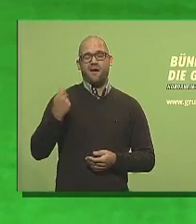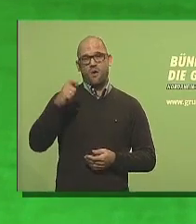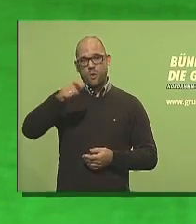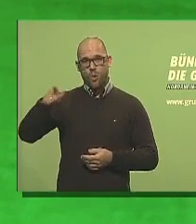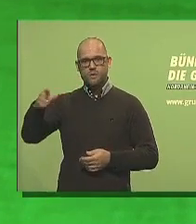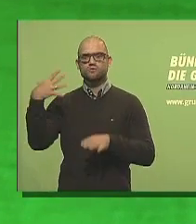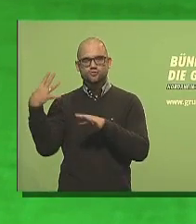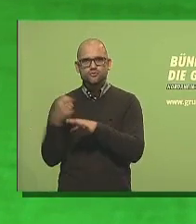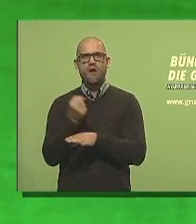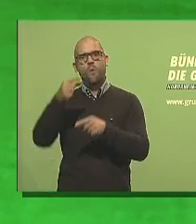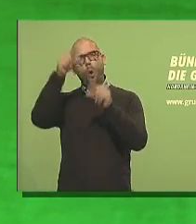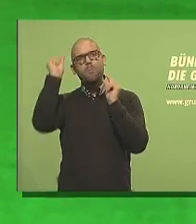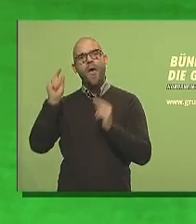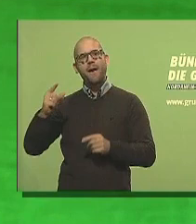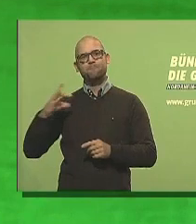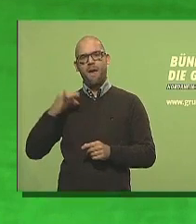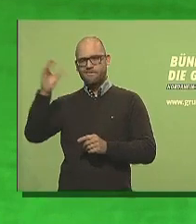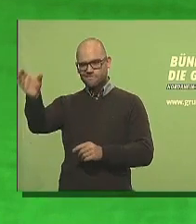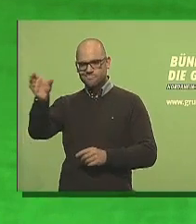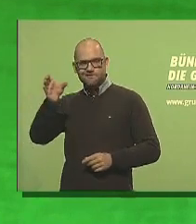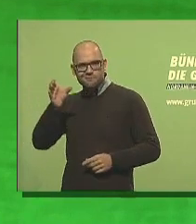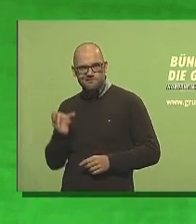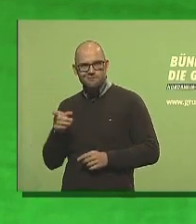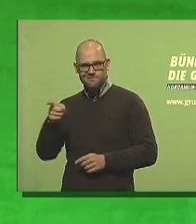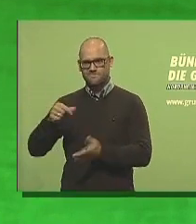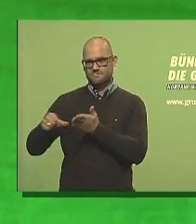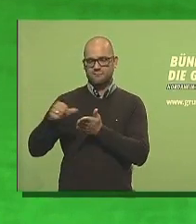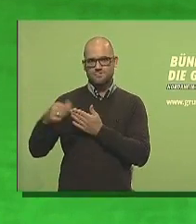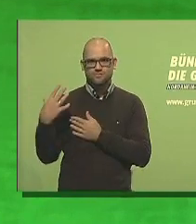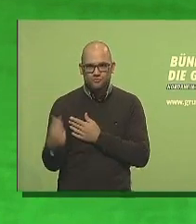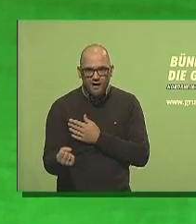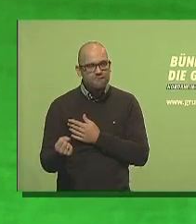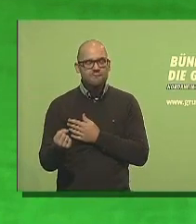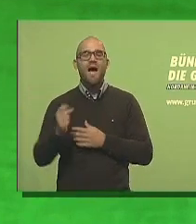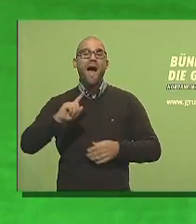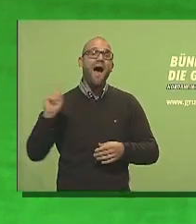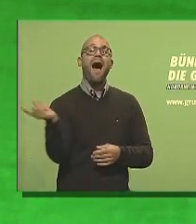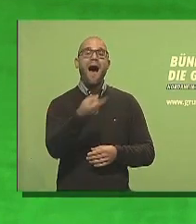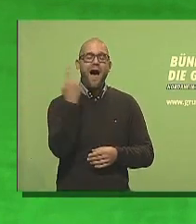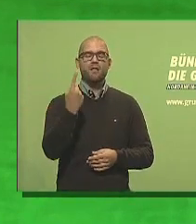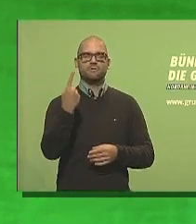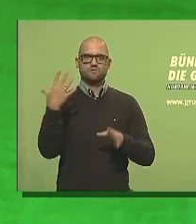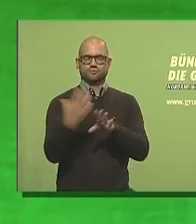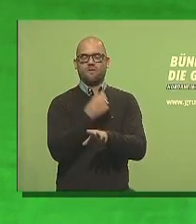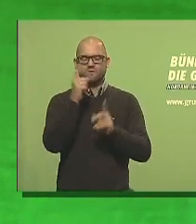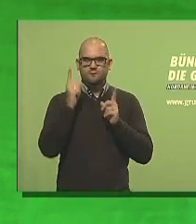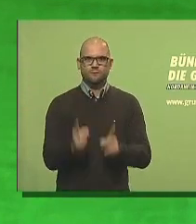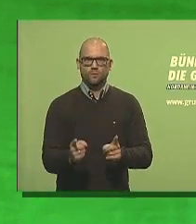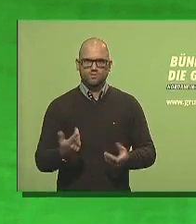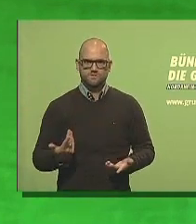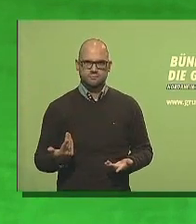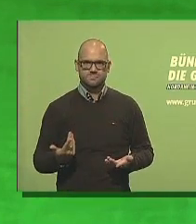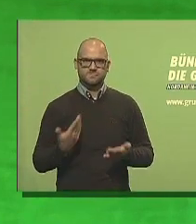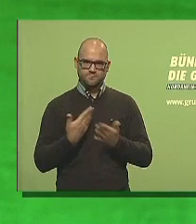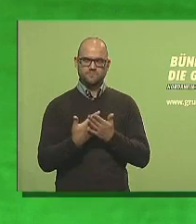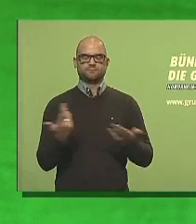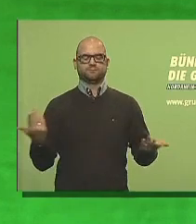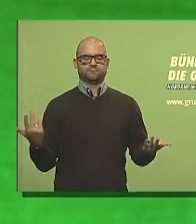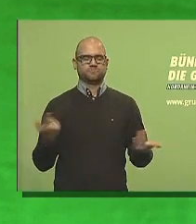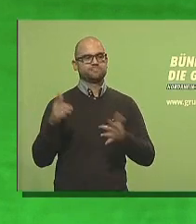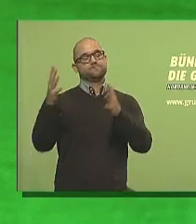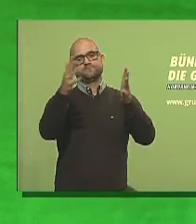eine Frage der Gerechtigkeit für die Familien und für die Kinder sowieso, liebe Freundinnen und Freunde. Und